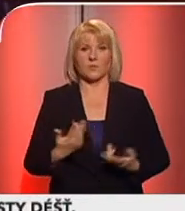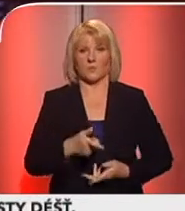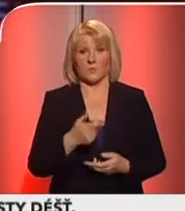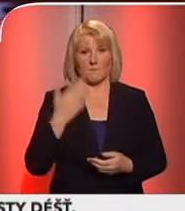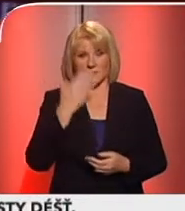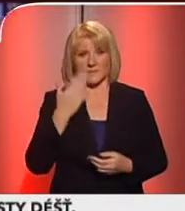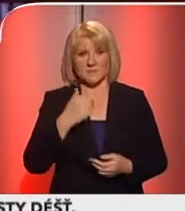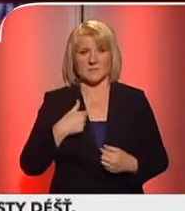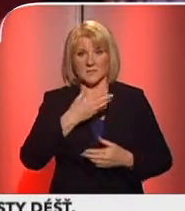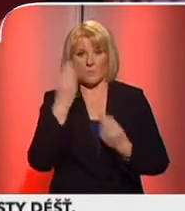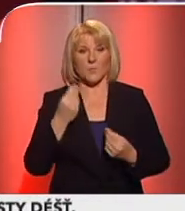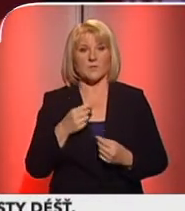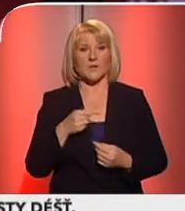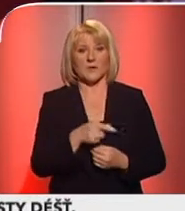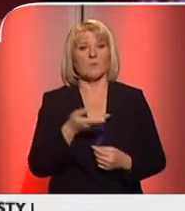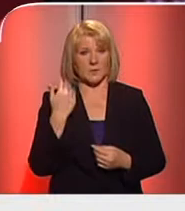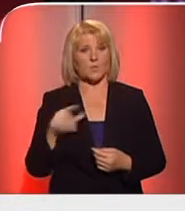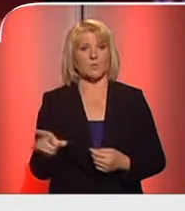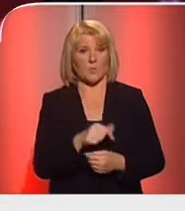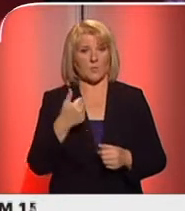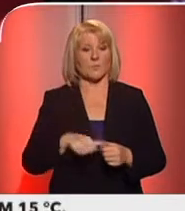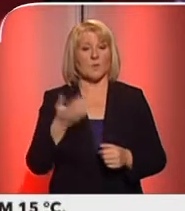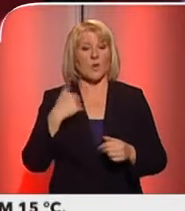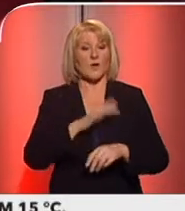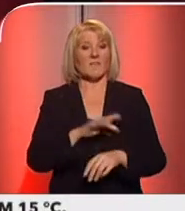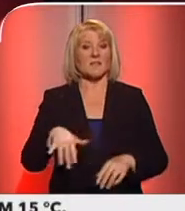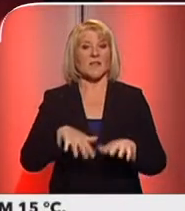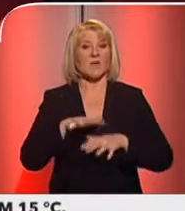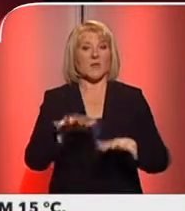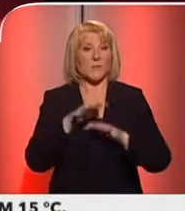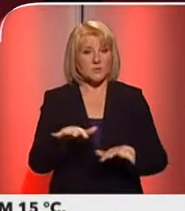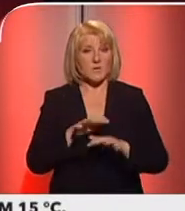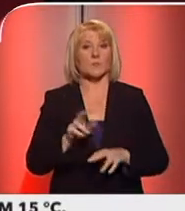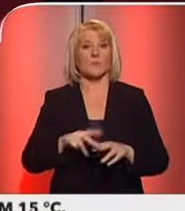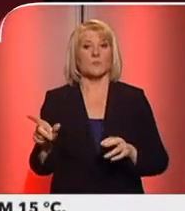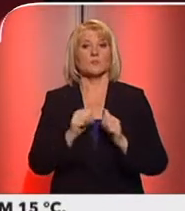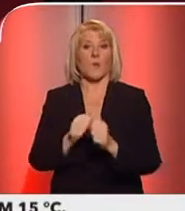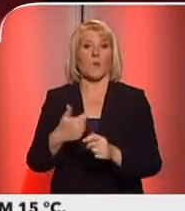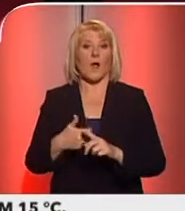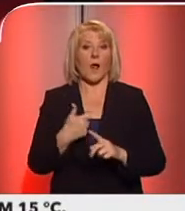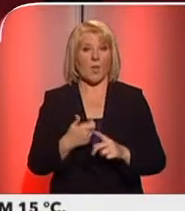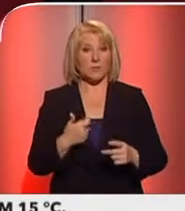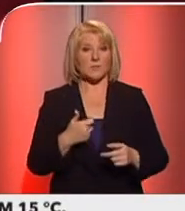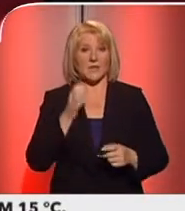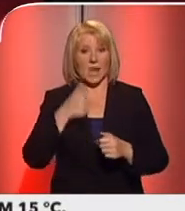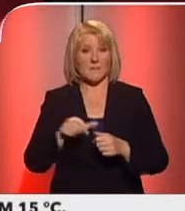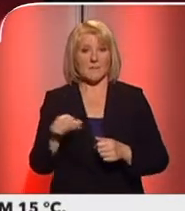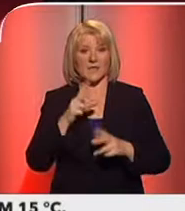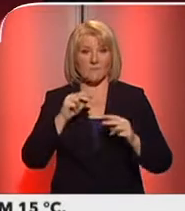Nebudete, pane předsedo, myslet, že jsme zapomněli na to, že jste s ním šel na pivo po té demonstraci na Václaváku. A tenkrát jste řekl, my musíme spolu hovořit.